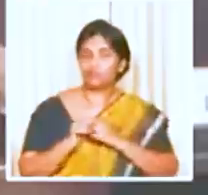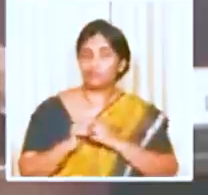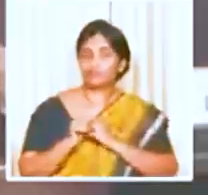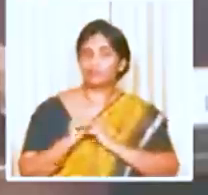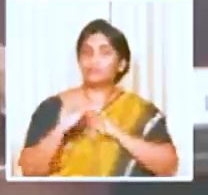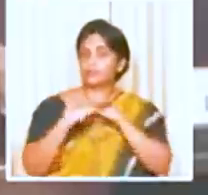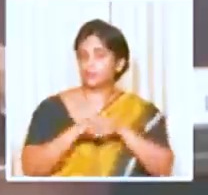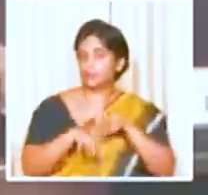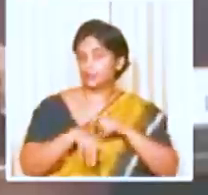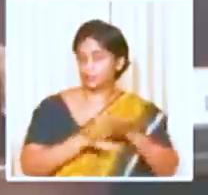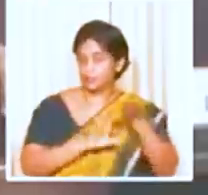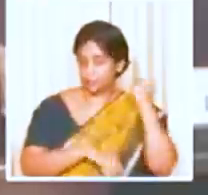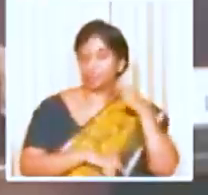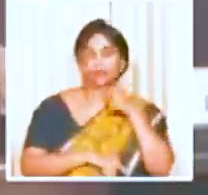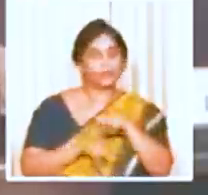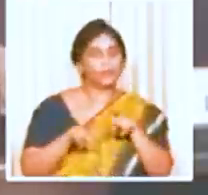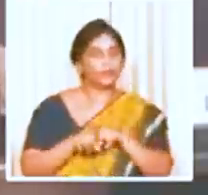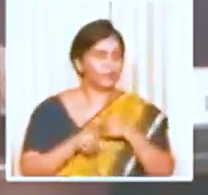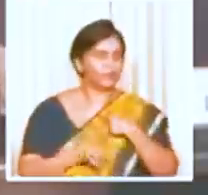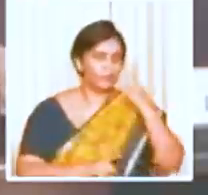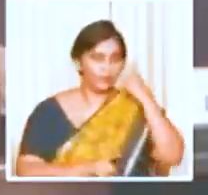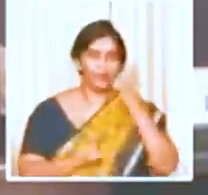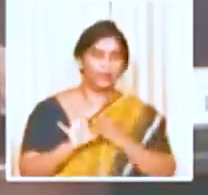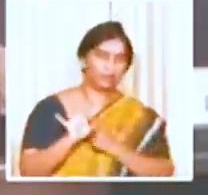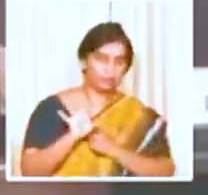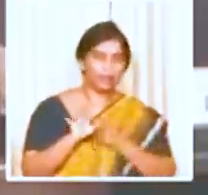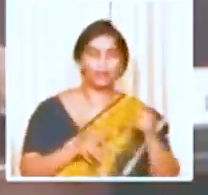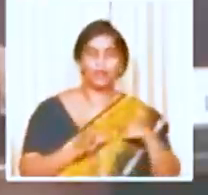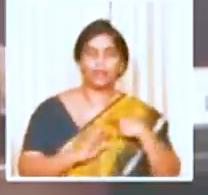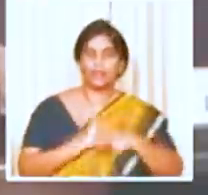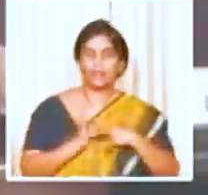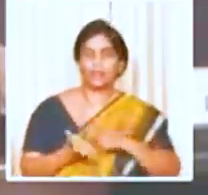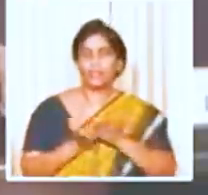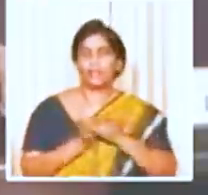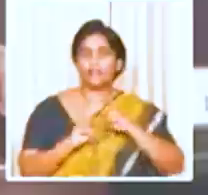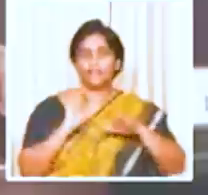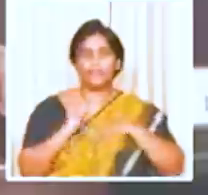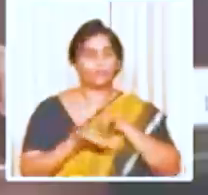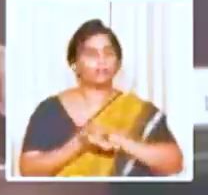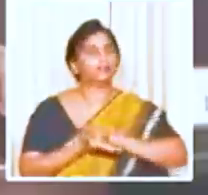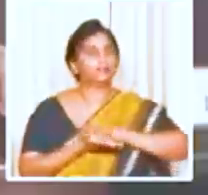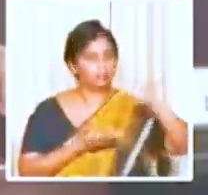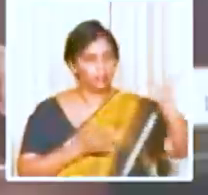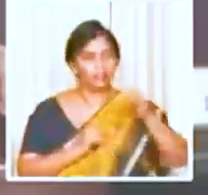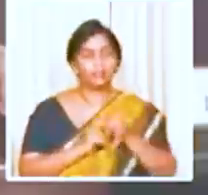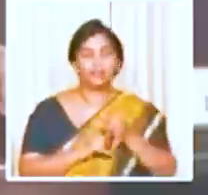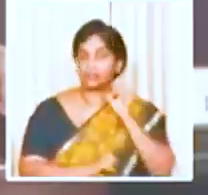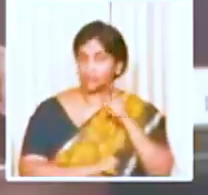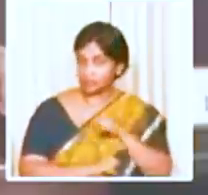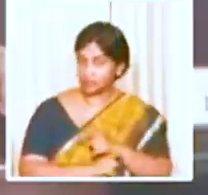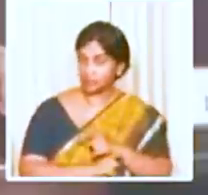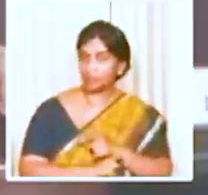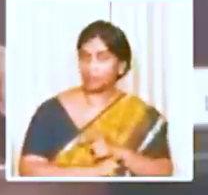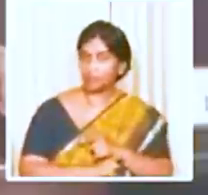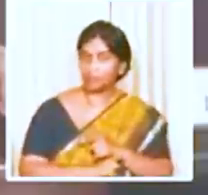நாட்டிலே போயிருந்த அவர் சில நேரம் பிரான்ஸ் மொழியை பிரெஞ்சு மொழியை நல்லா பேசக்கூடியவராக இருக்கலாம். ஜனாதிபதி அந்த பதில் அந்த நேரத்திலே அந்த கேட்ட கேள்விக்கு